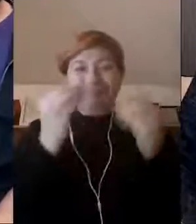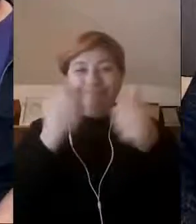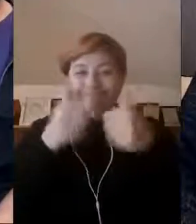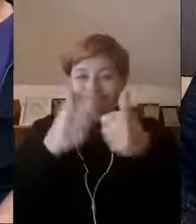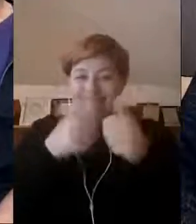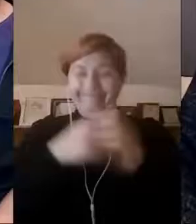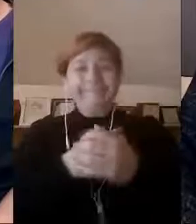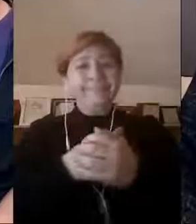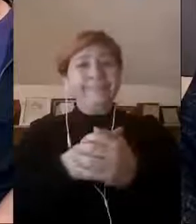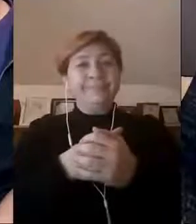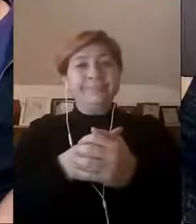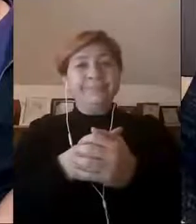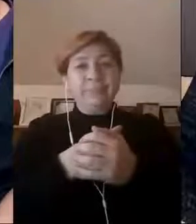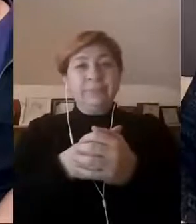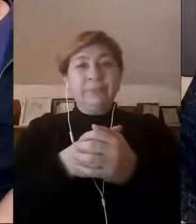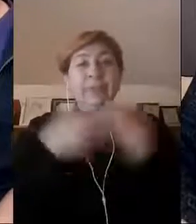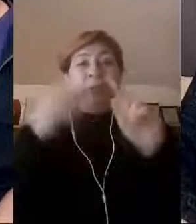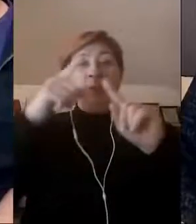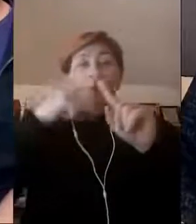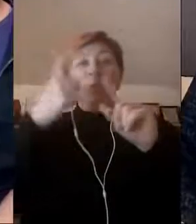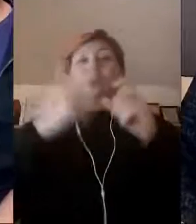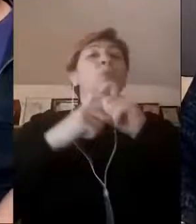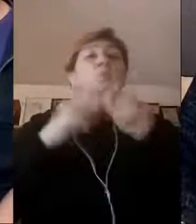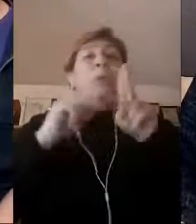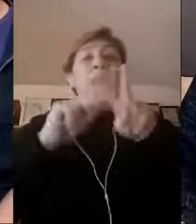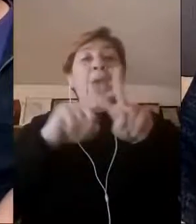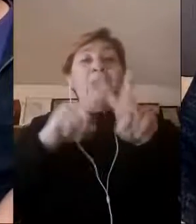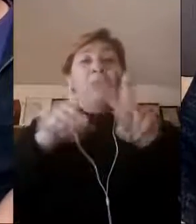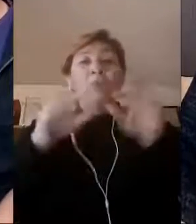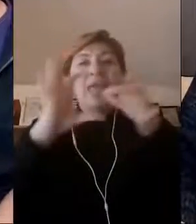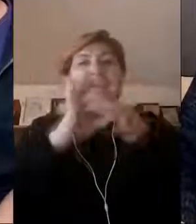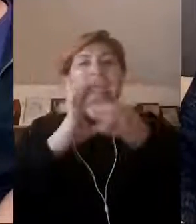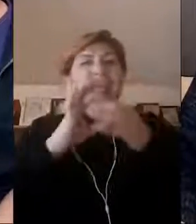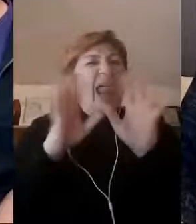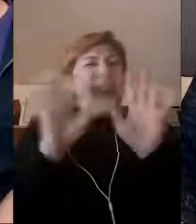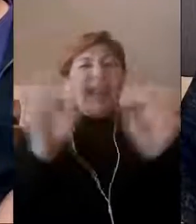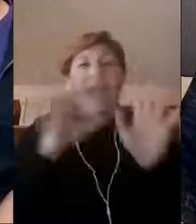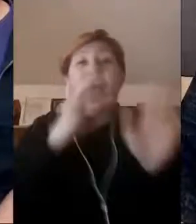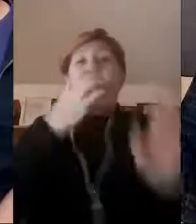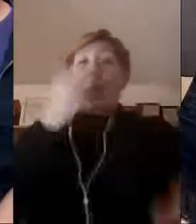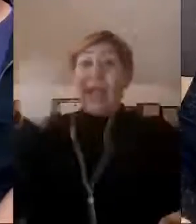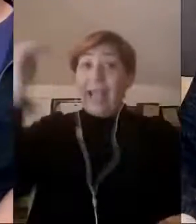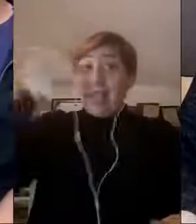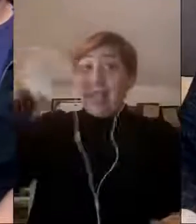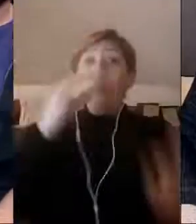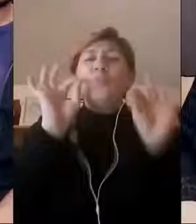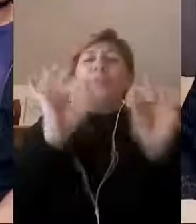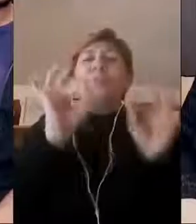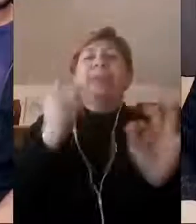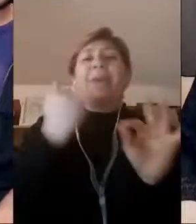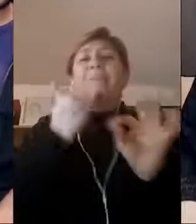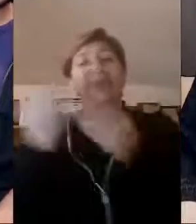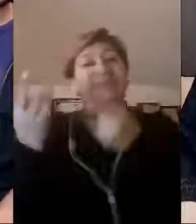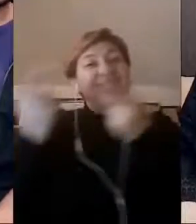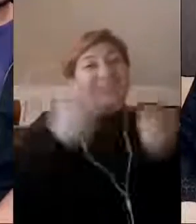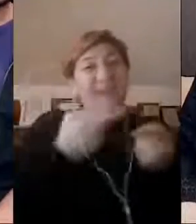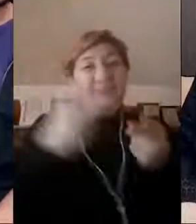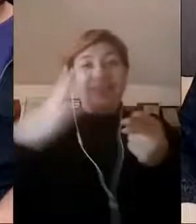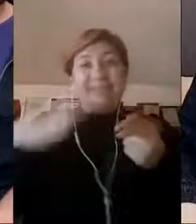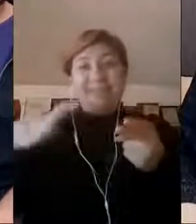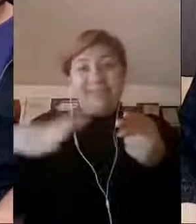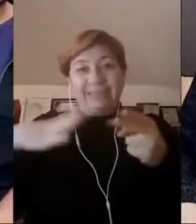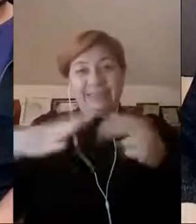için. Turkan, bu yayından alakasız Ankara'ya geldiğinde de seni misafir etmek isteriz eğer Seve izin seve.